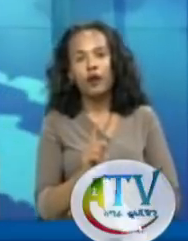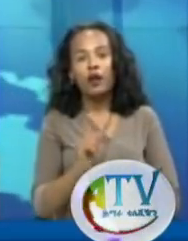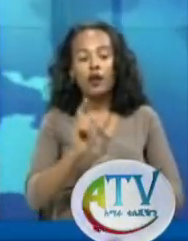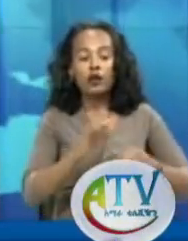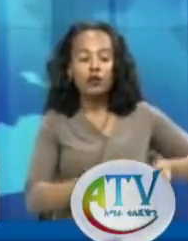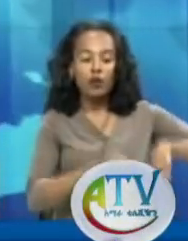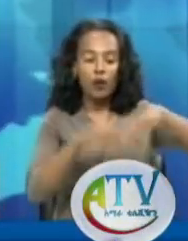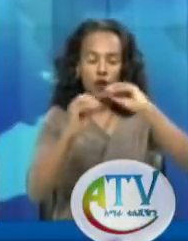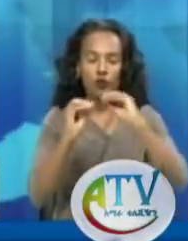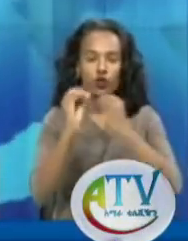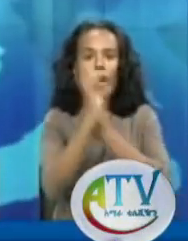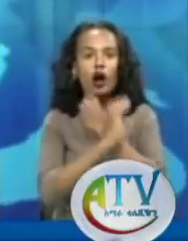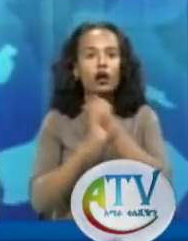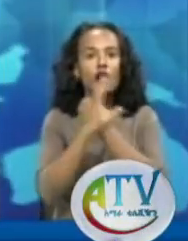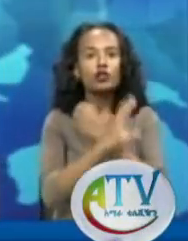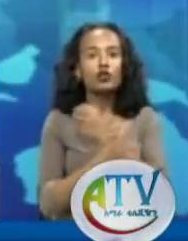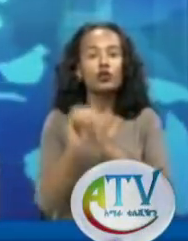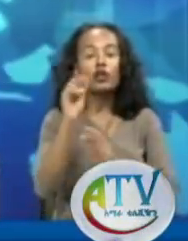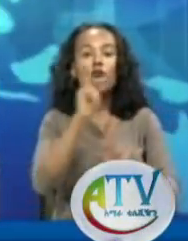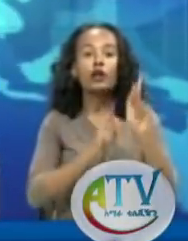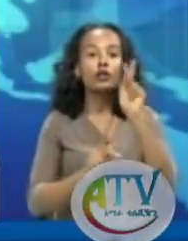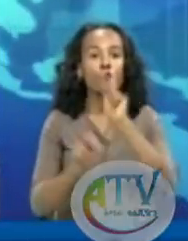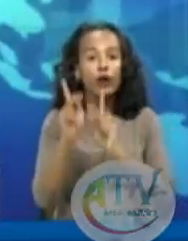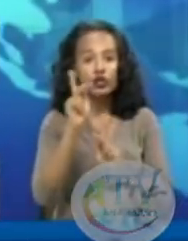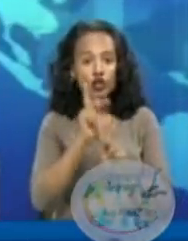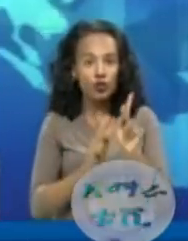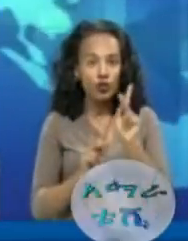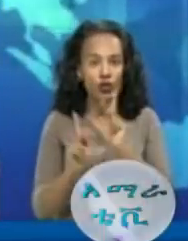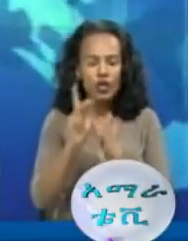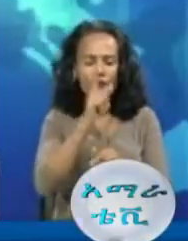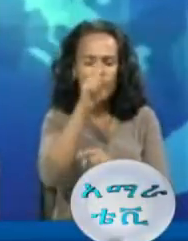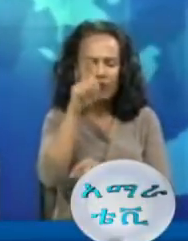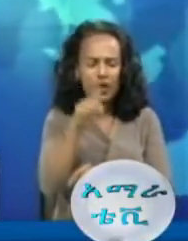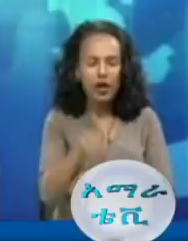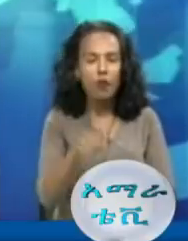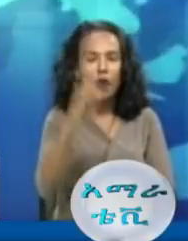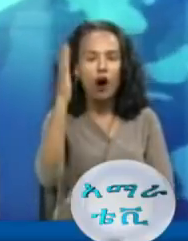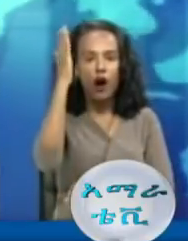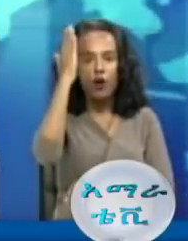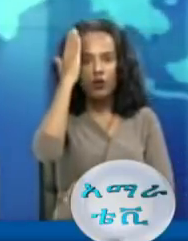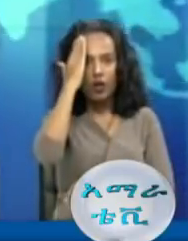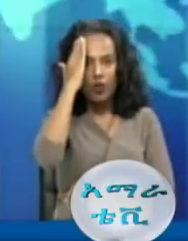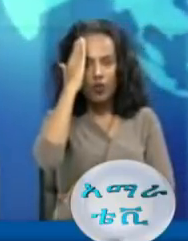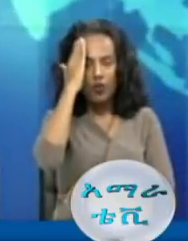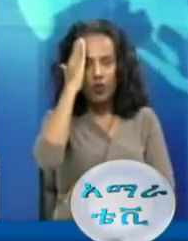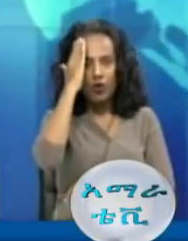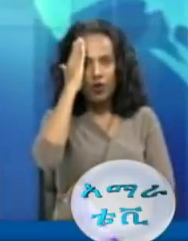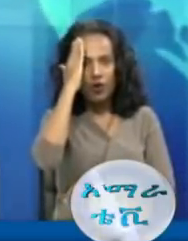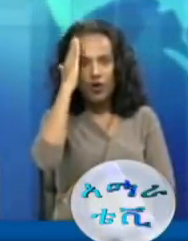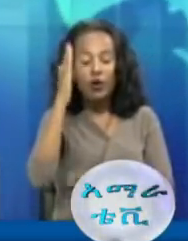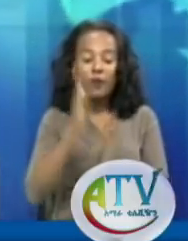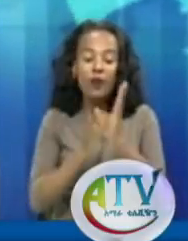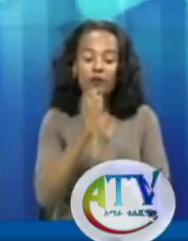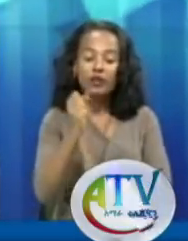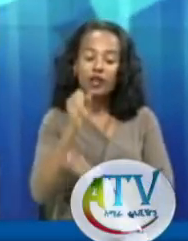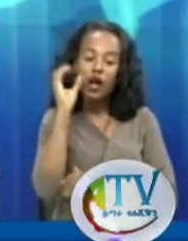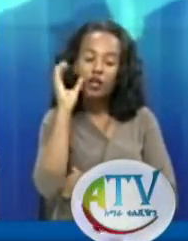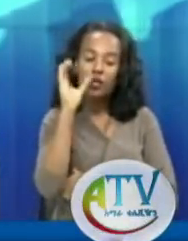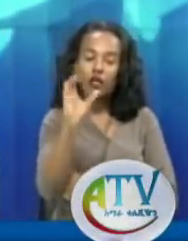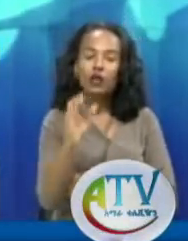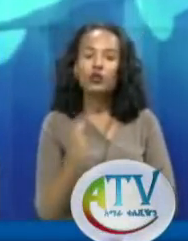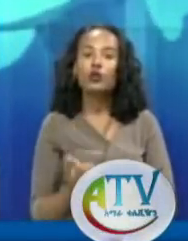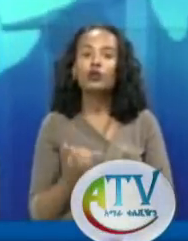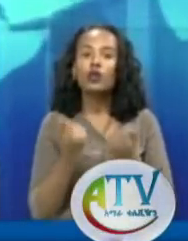ተማሪዎች ሀገራቸውንና ህዝባቸውን በሚገባ አውቀው መብትና ግዴታቸውን